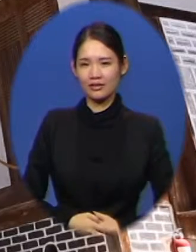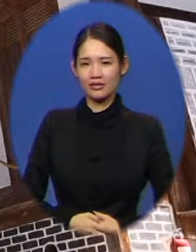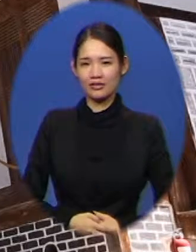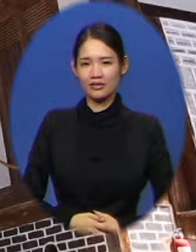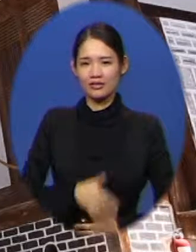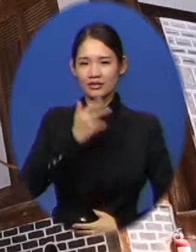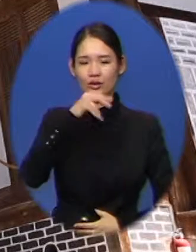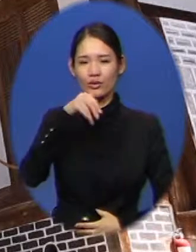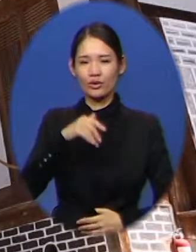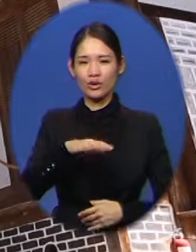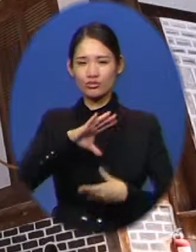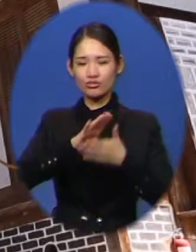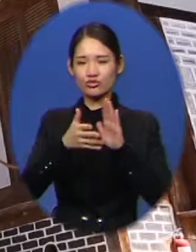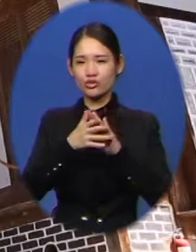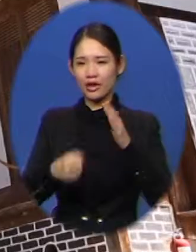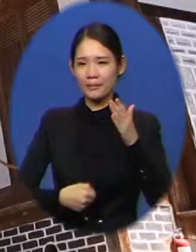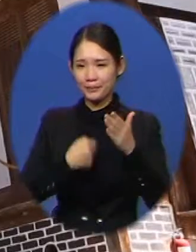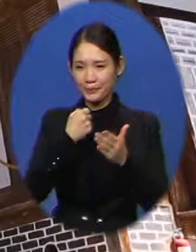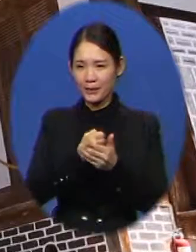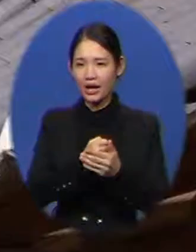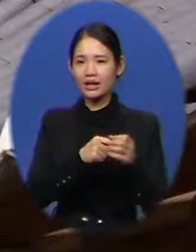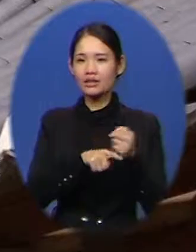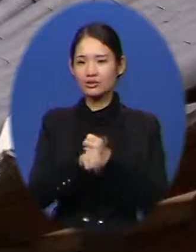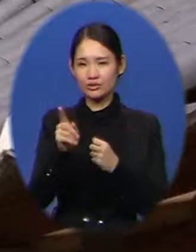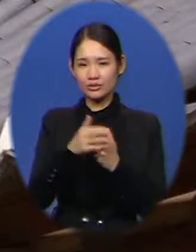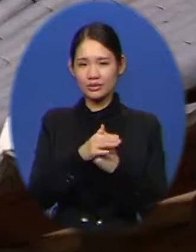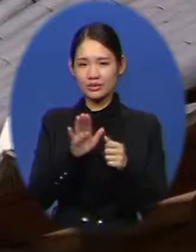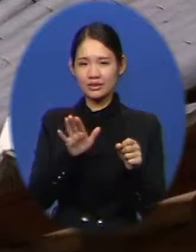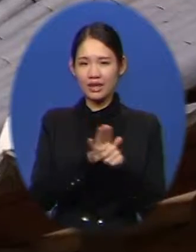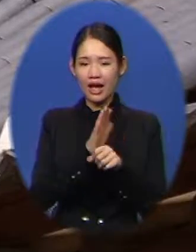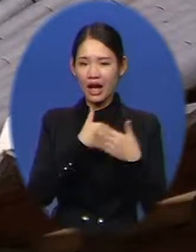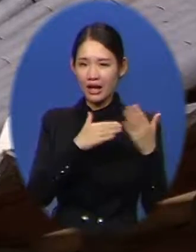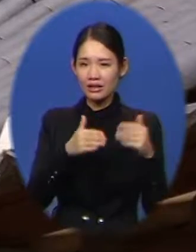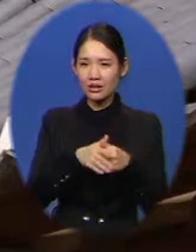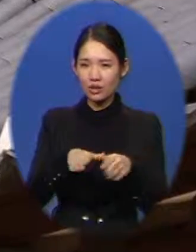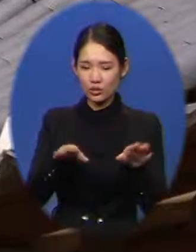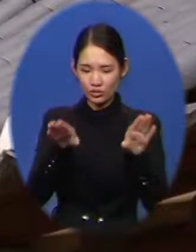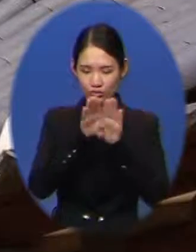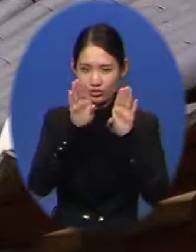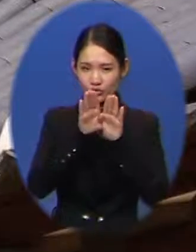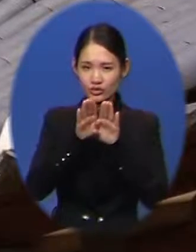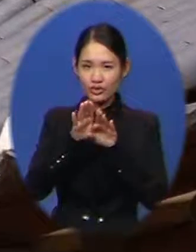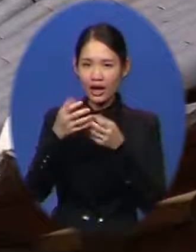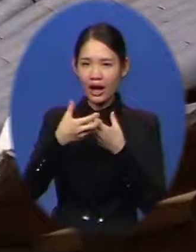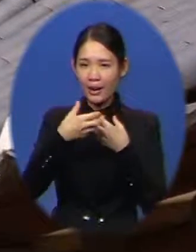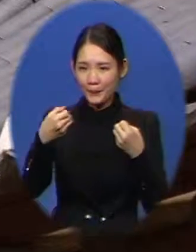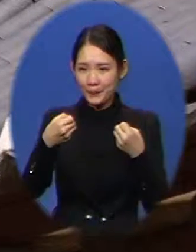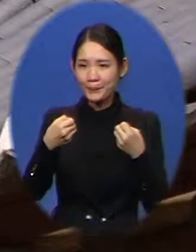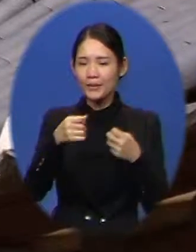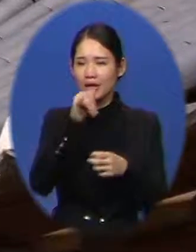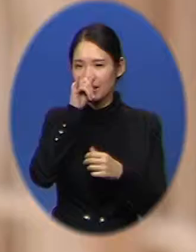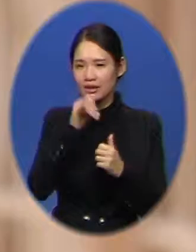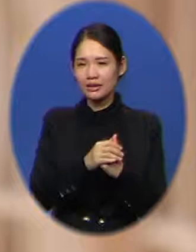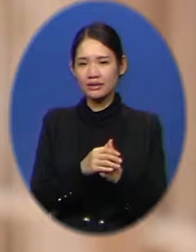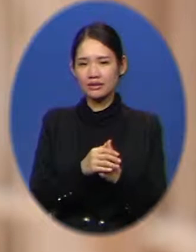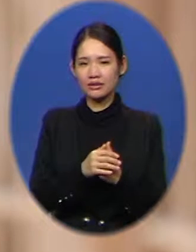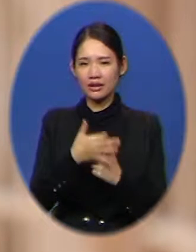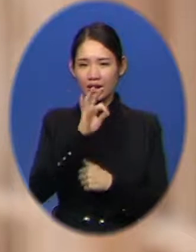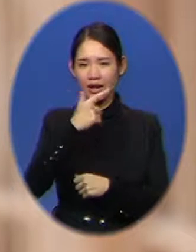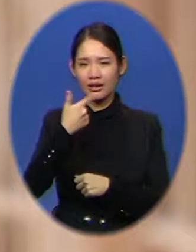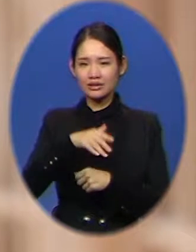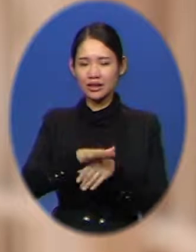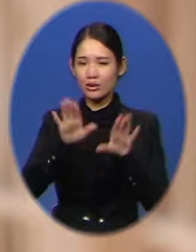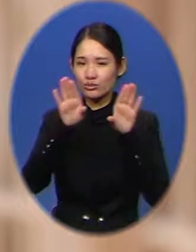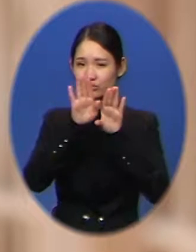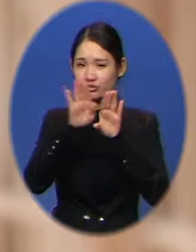선교장이 문화재로 지정된 이유는 사랑채로 들어온 문과 안채로 들어오는 문이 분리돼 있고, 안채로 들어오는